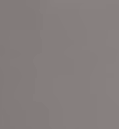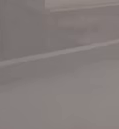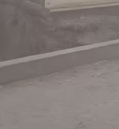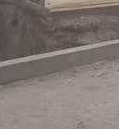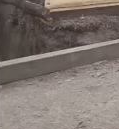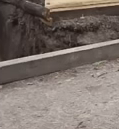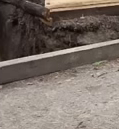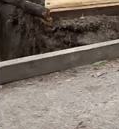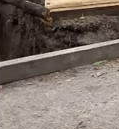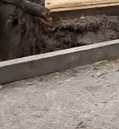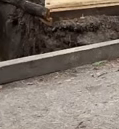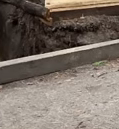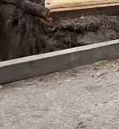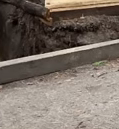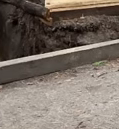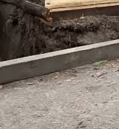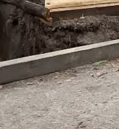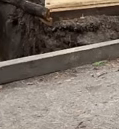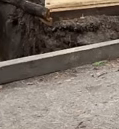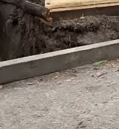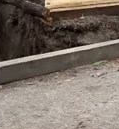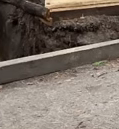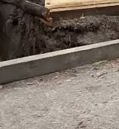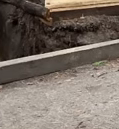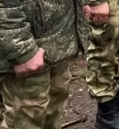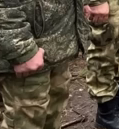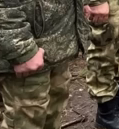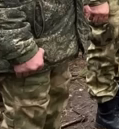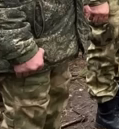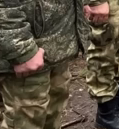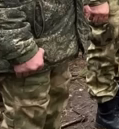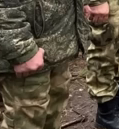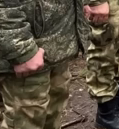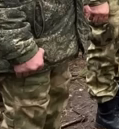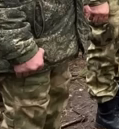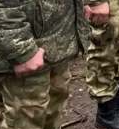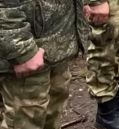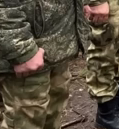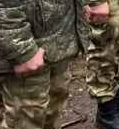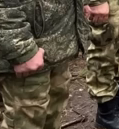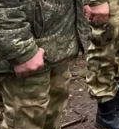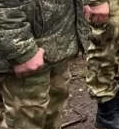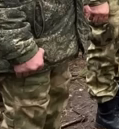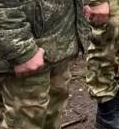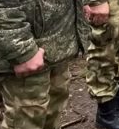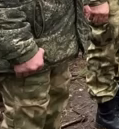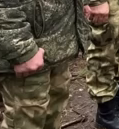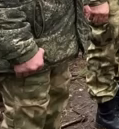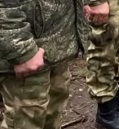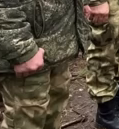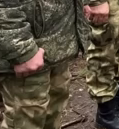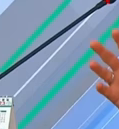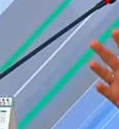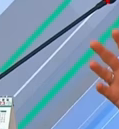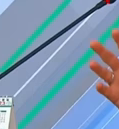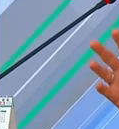оперативку, уехал в зону СВО, потом вернулся и начал готовиться к прямой линии, о которой, собственно, мы сегодня и будем говорить. Сегодня у